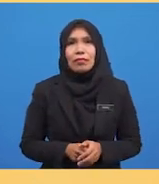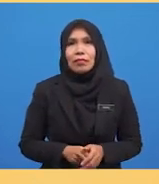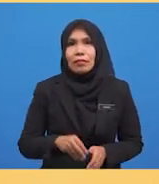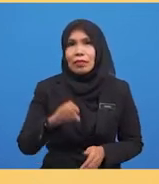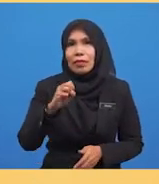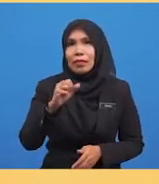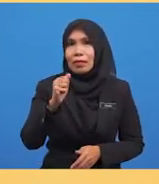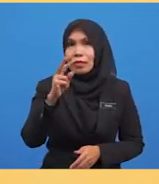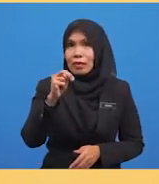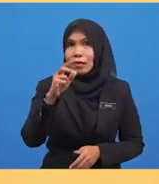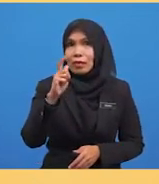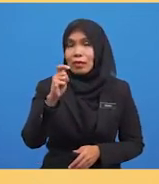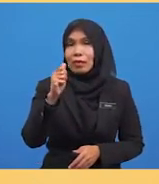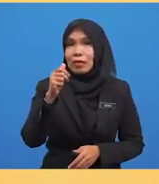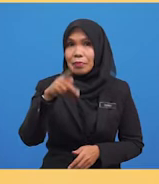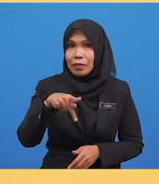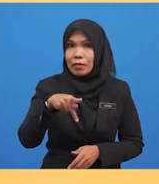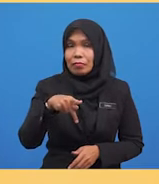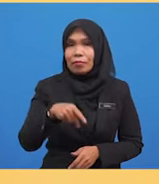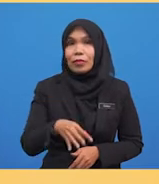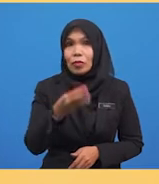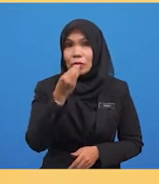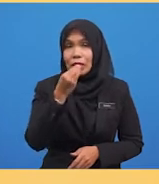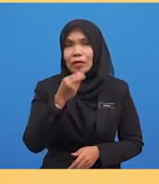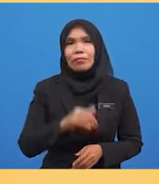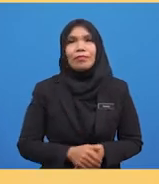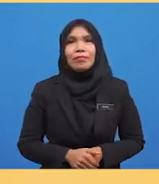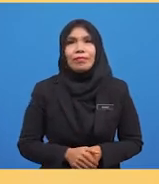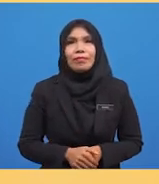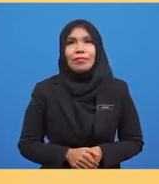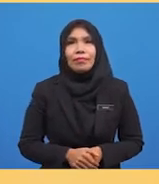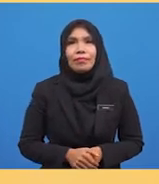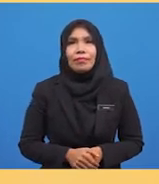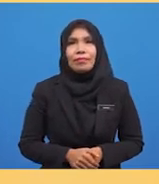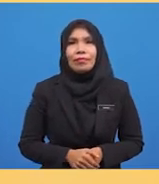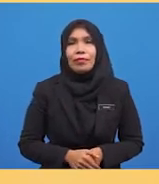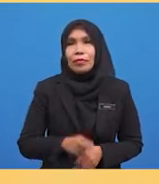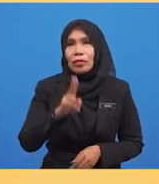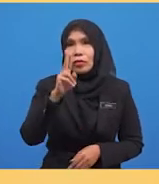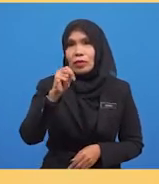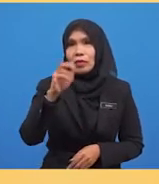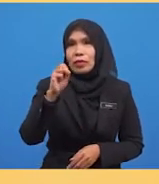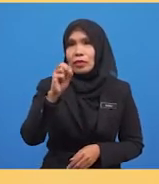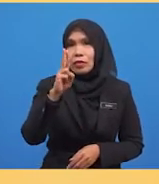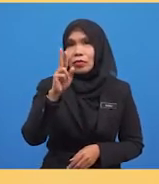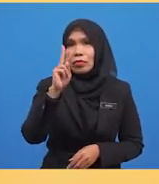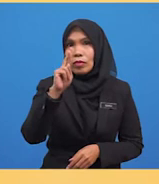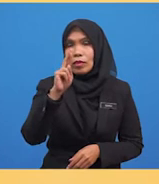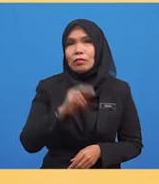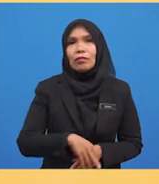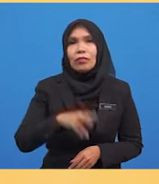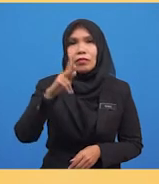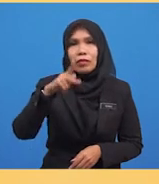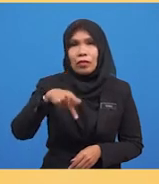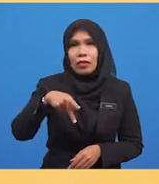repetisi. Seterusnya, pada baris pertama, kedua dan ketiga terdapat